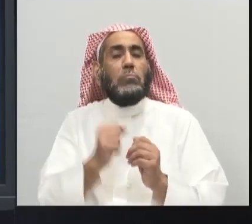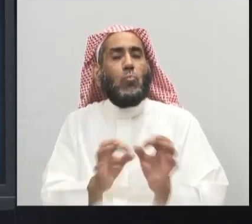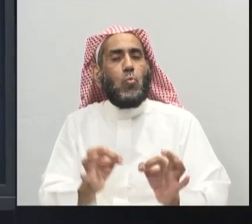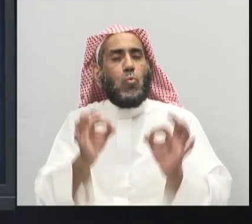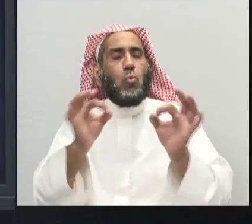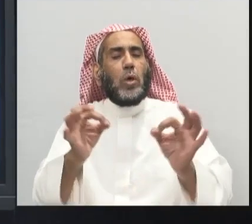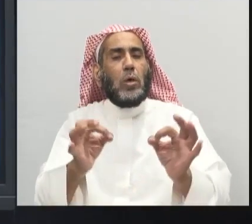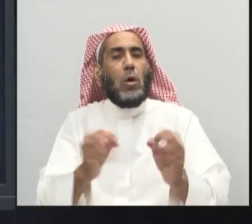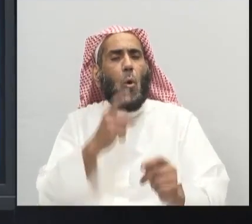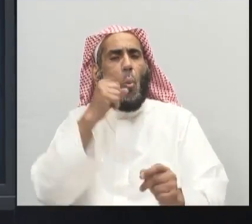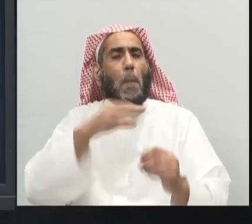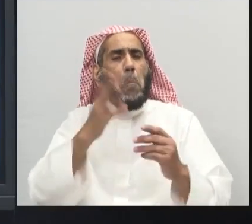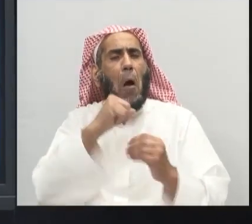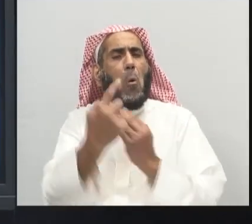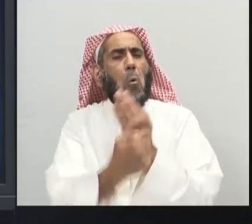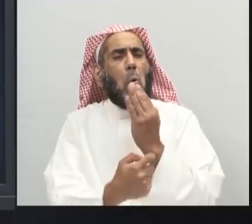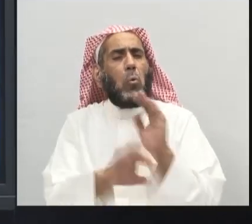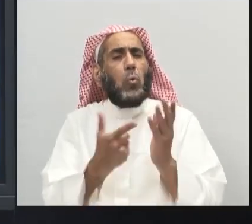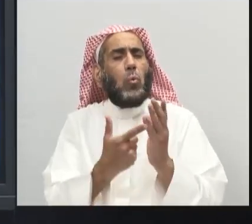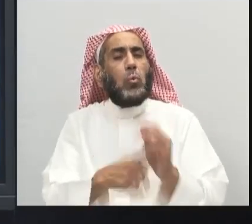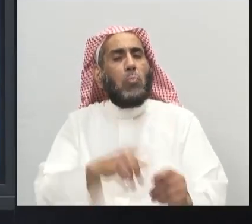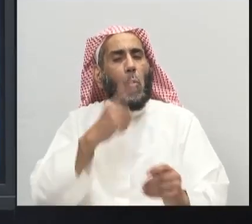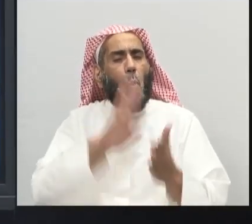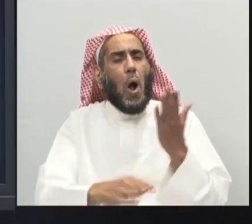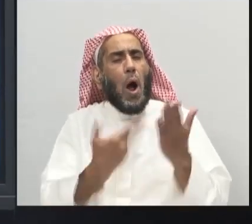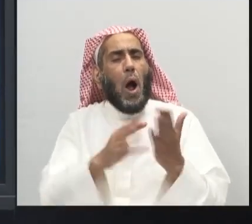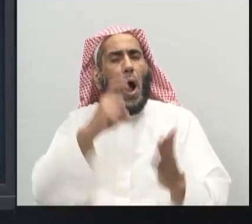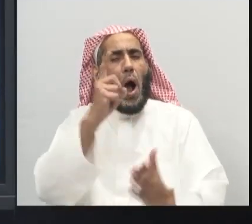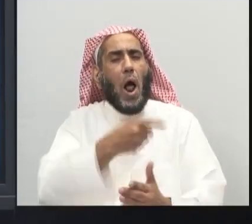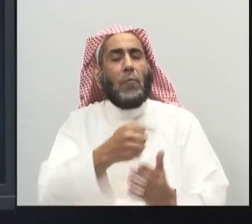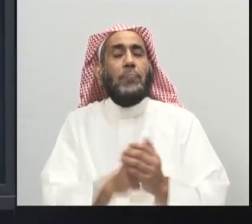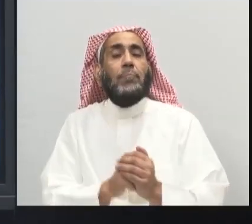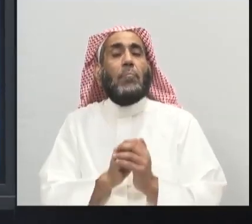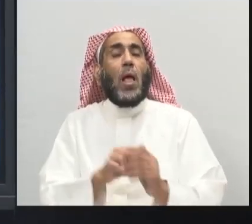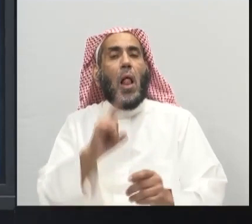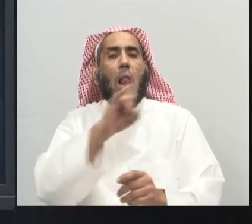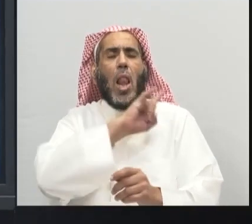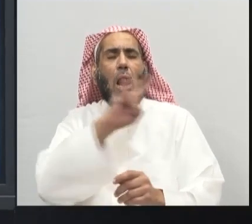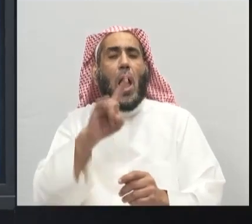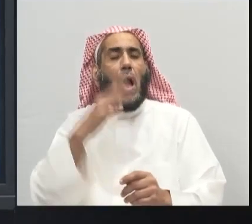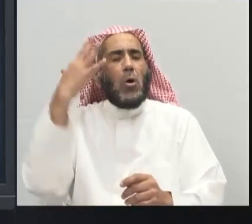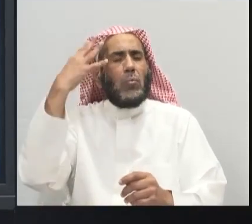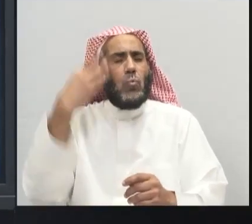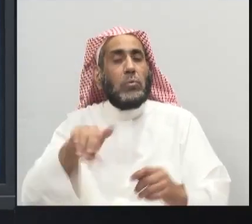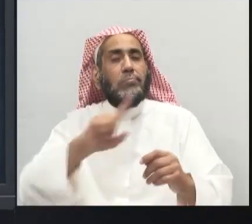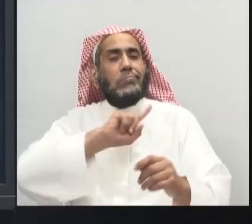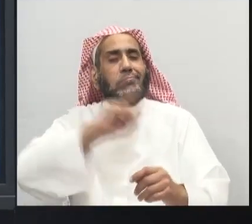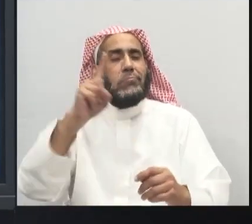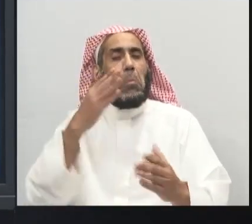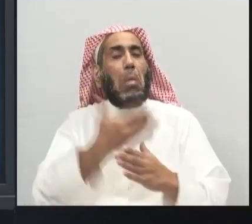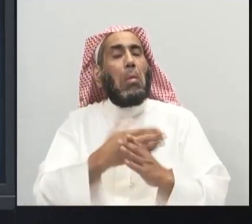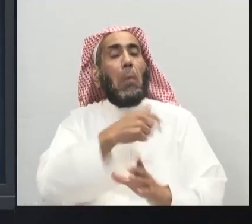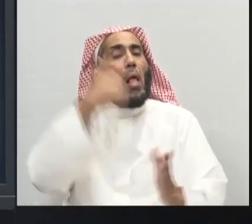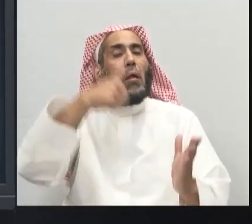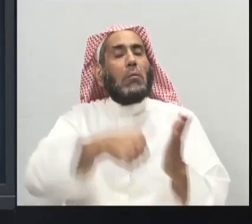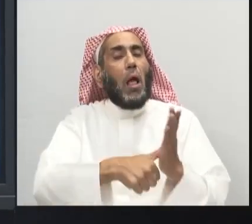يرتب على مخالفته جزاء فنقول ان انه لا يعذر احد بجهله في هذه